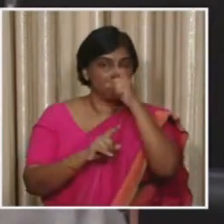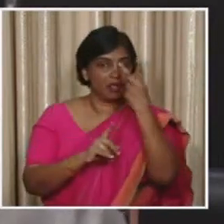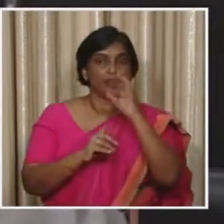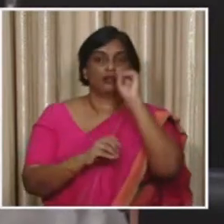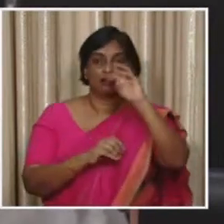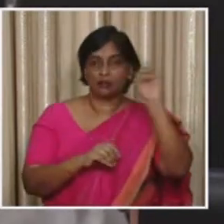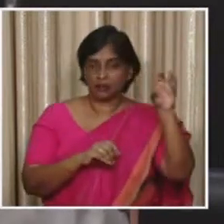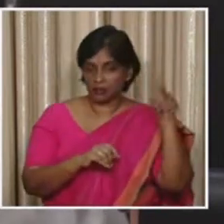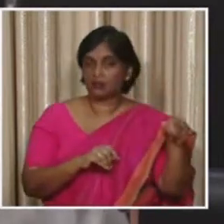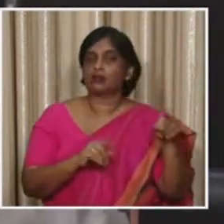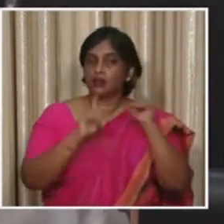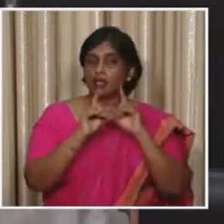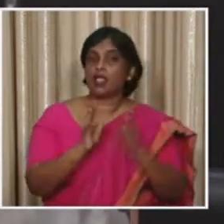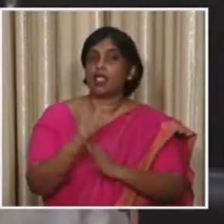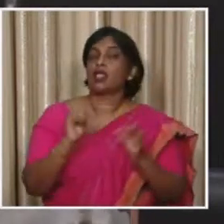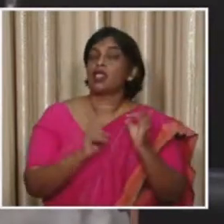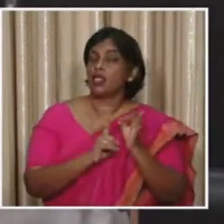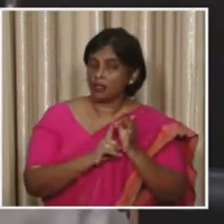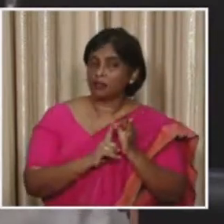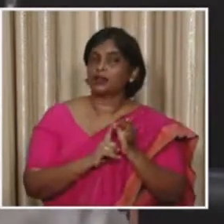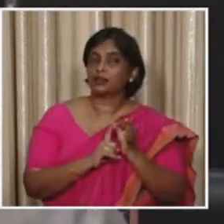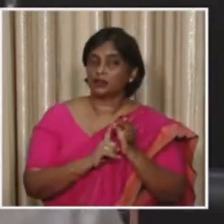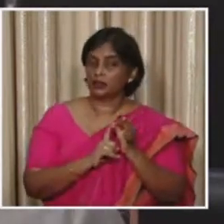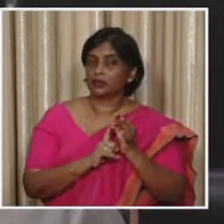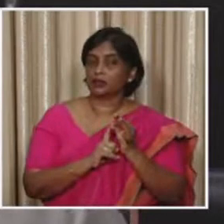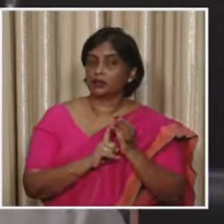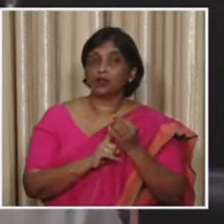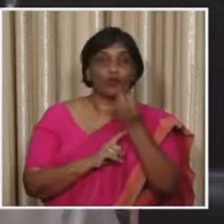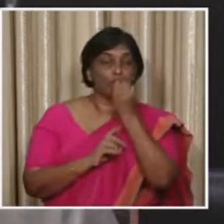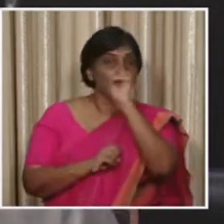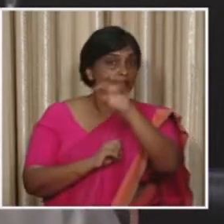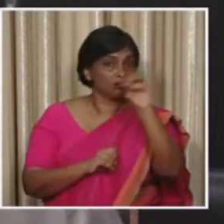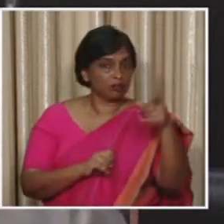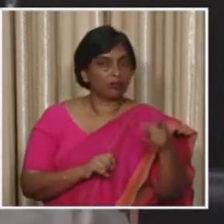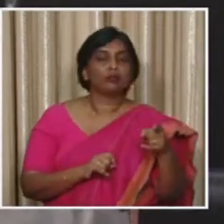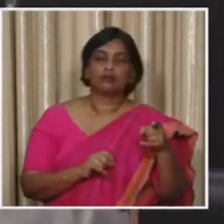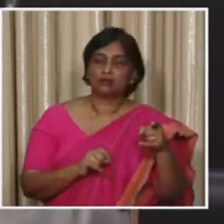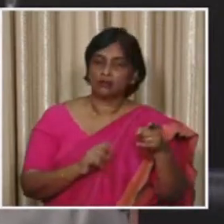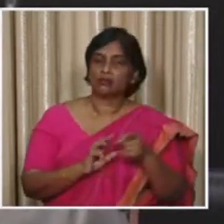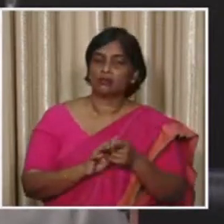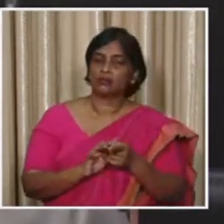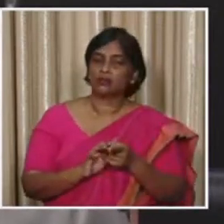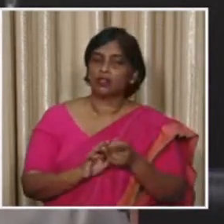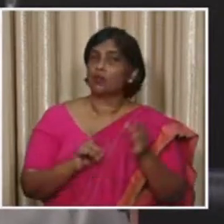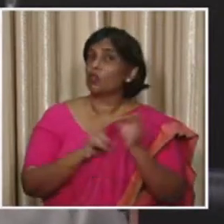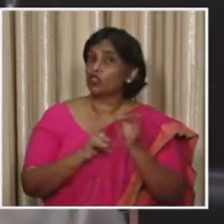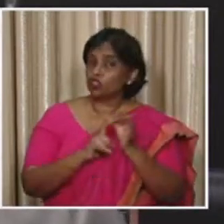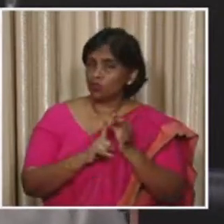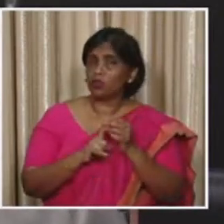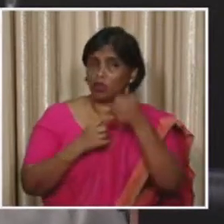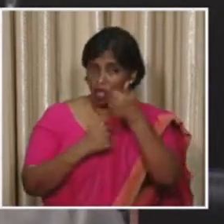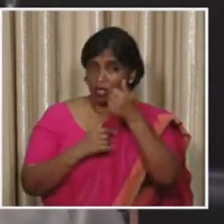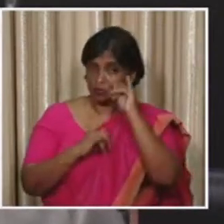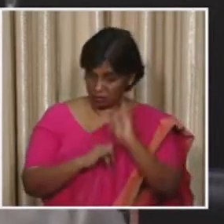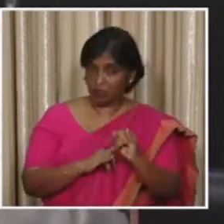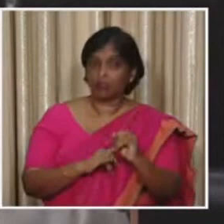දෙකක් දුන්නේ ඒ නිසා තමයි හැමතුමා මේ ආහාර දෙන්න පටන් ගත්තේ දුප්පත්කම අසුබද